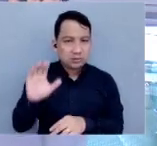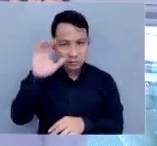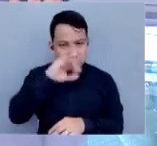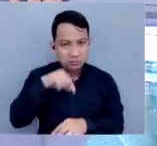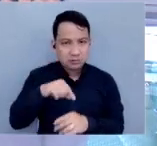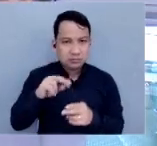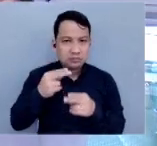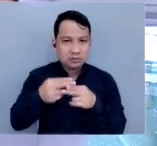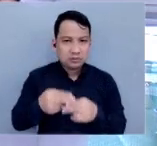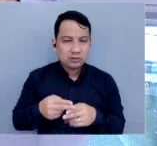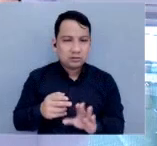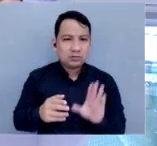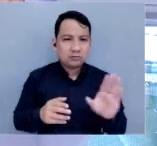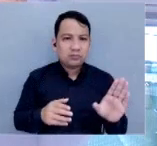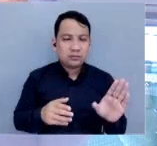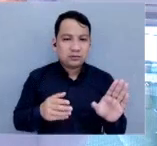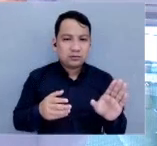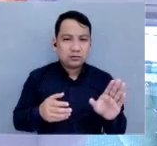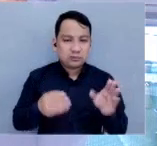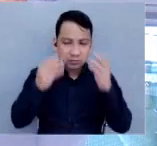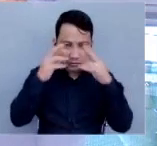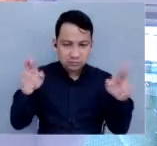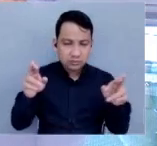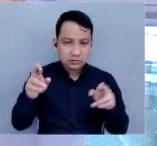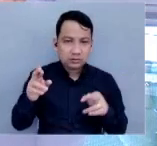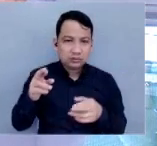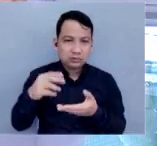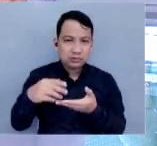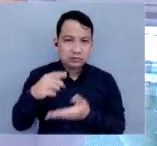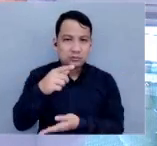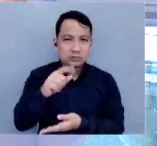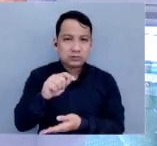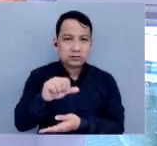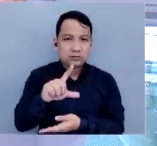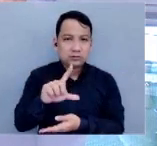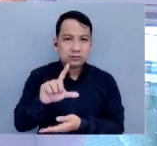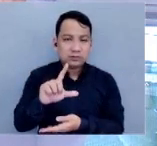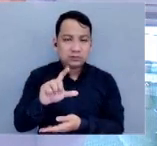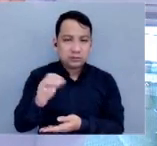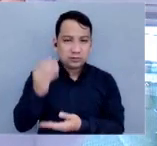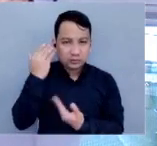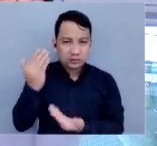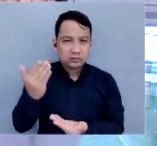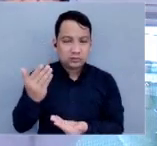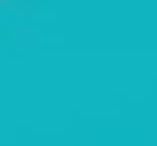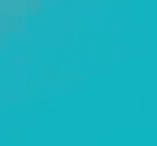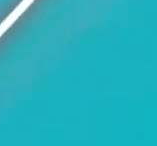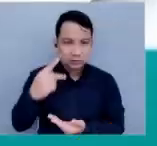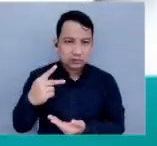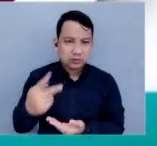kapangalan ng sinuspending mayor ng Bamban, Tarlac. Nasa front line ng balitang yan, si Gerard de la Peña.